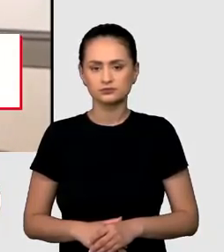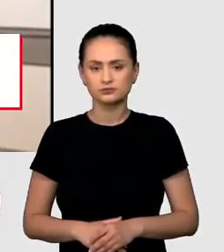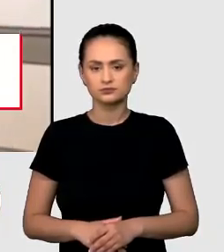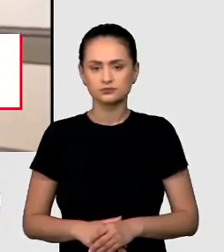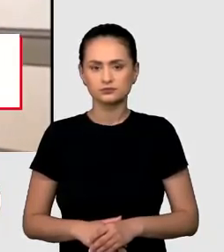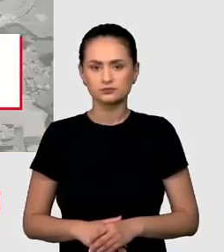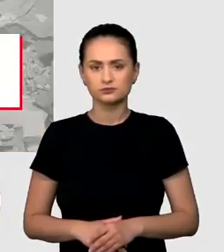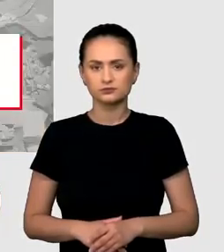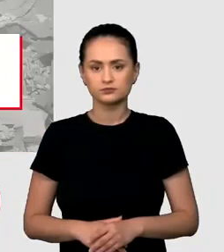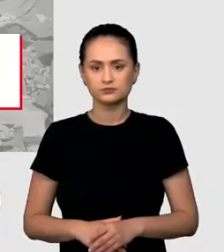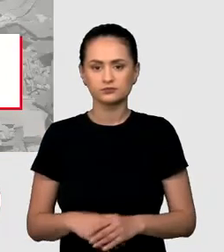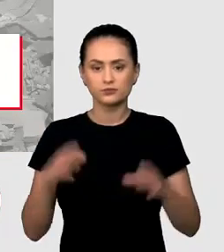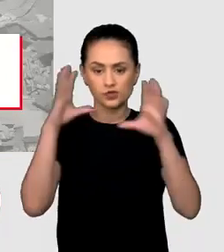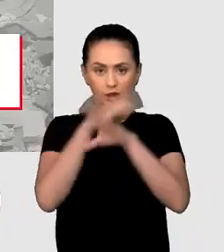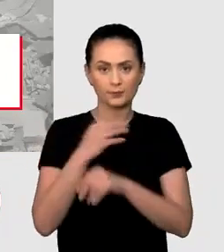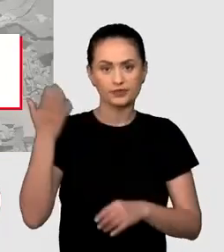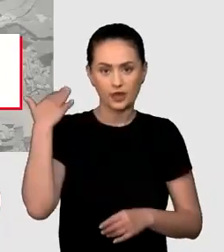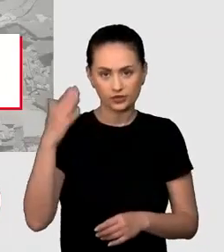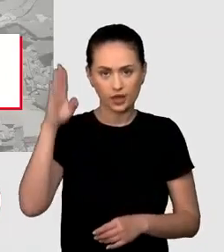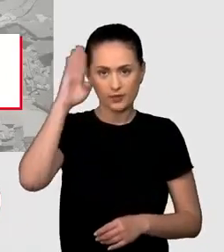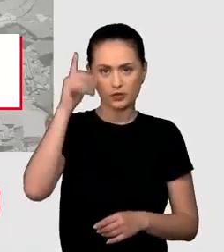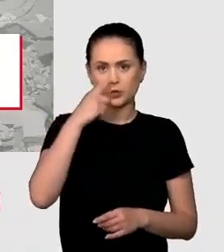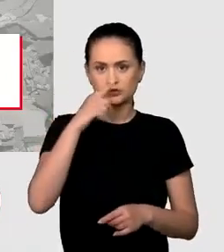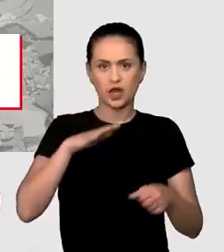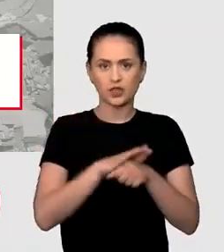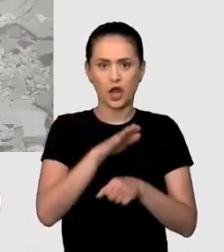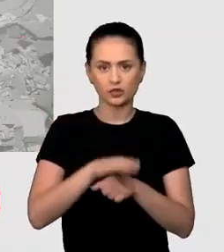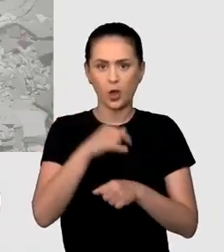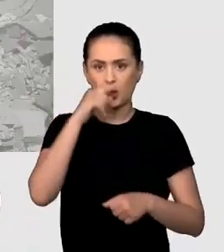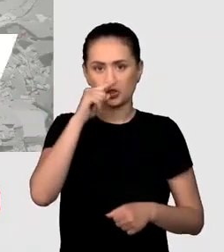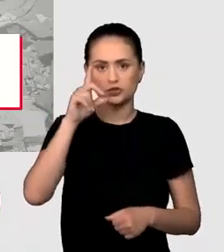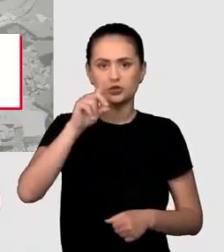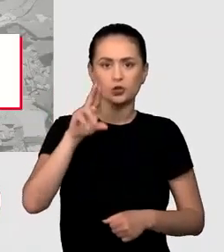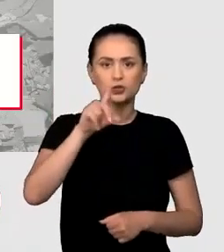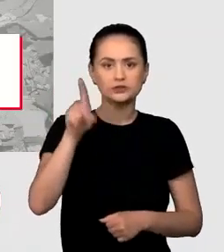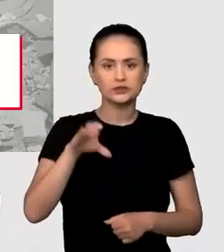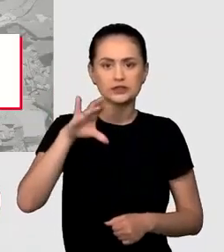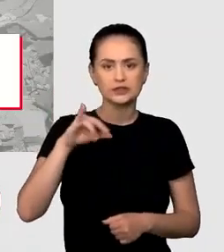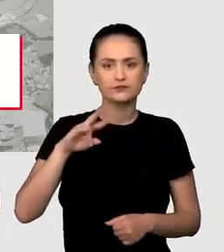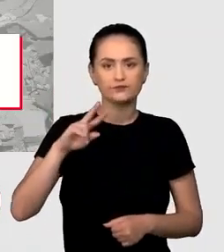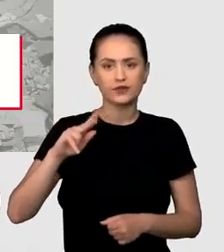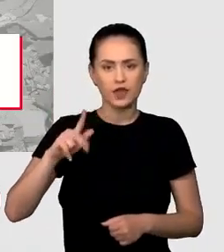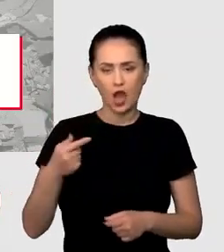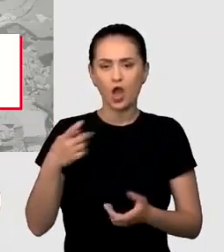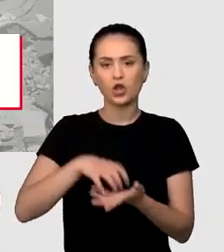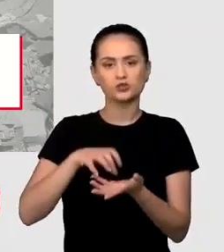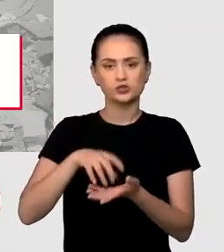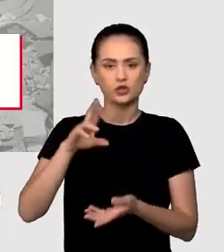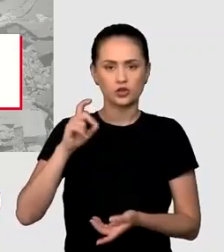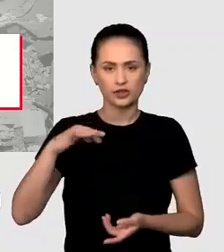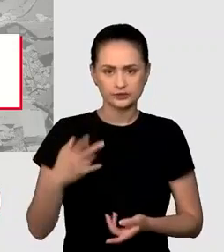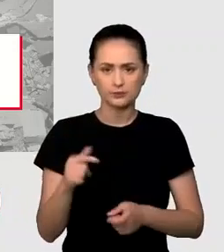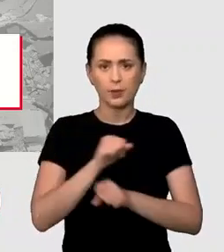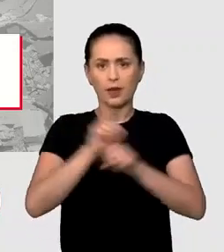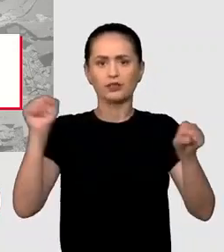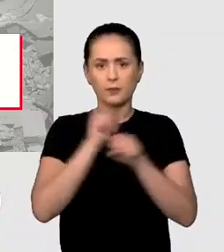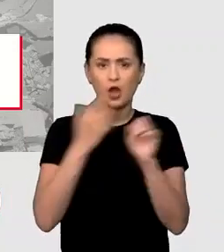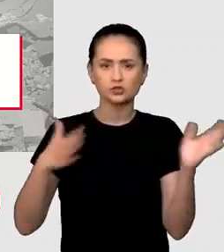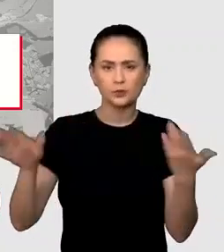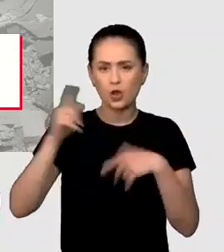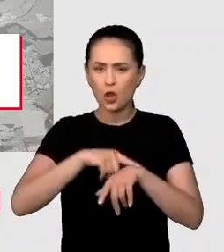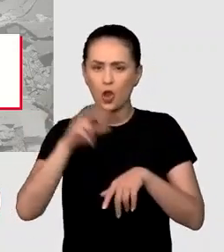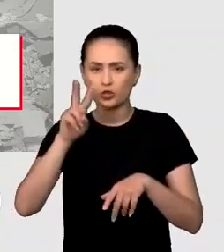знаєте, ні. Noaptea trecută, armata rusă a atacat și orașul Druzhivka din regiunea Donetsk. Bombardamentele au început în jurul